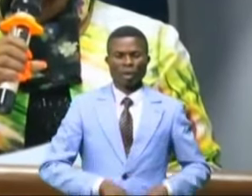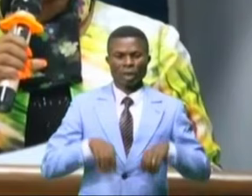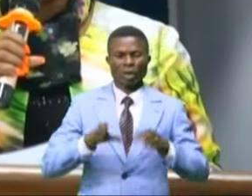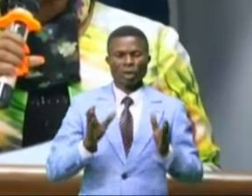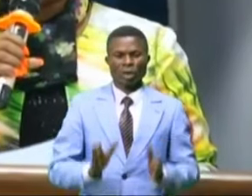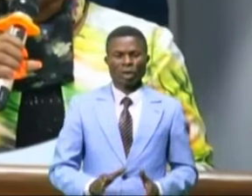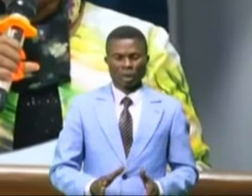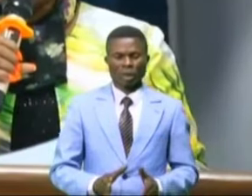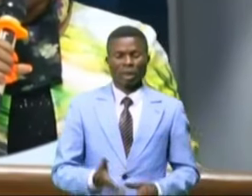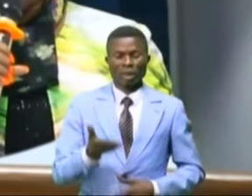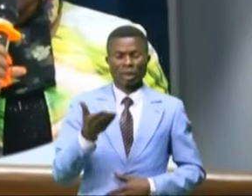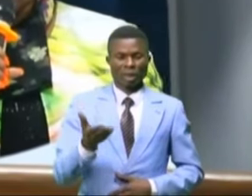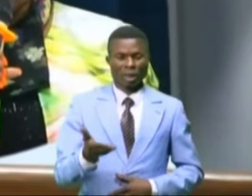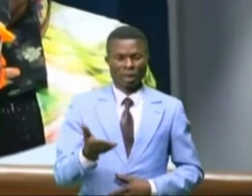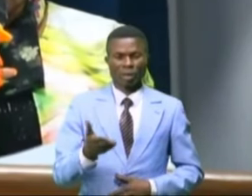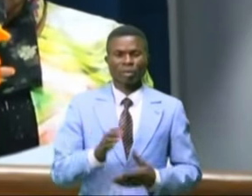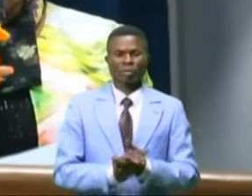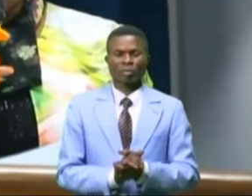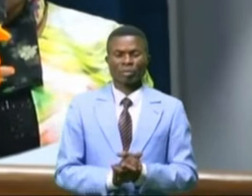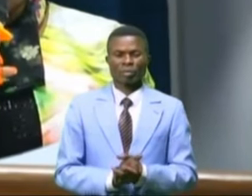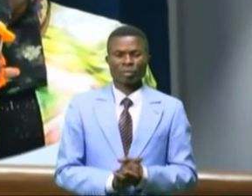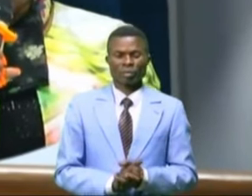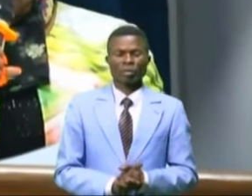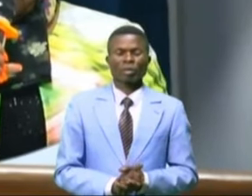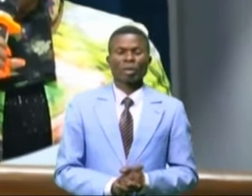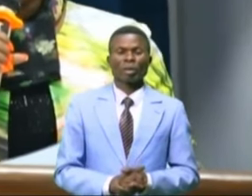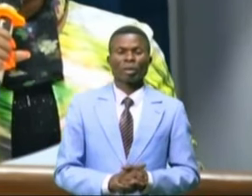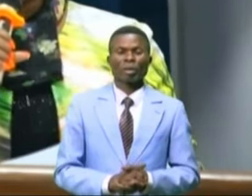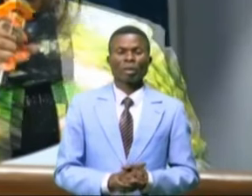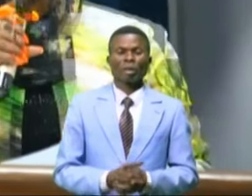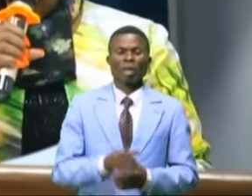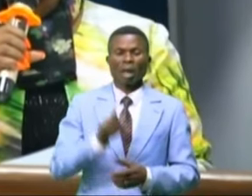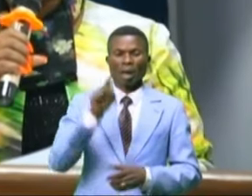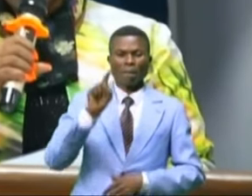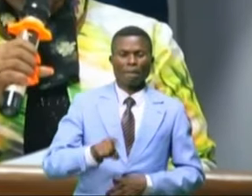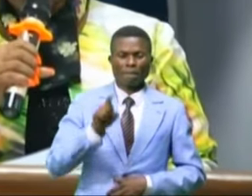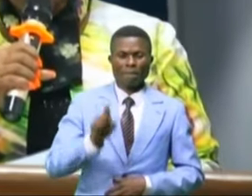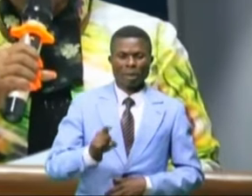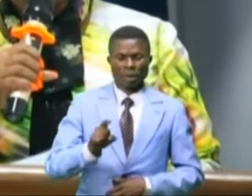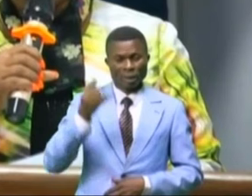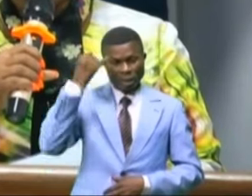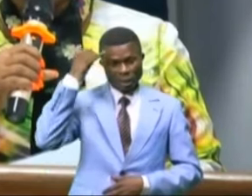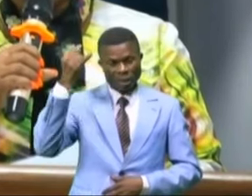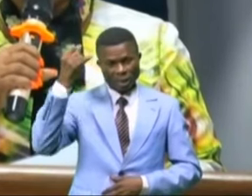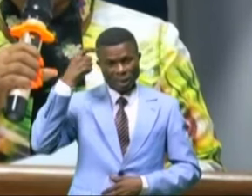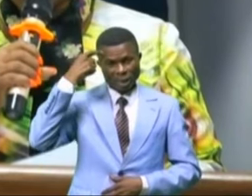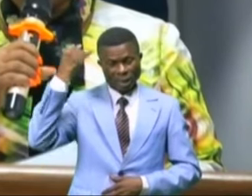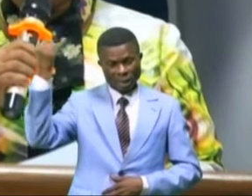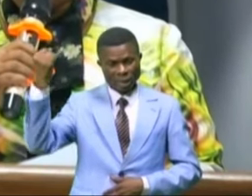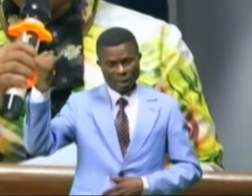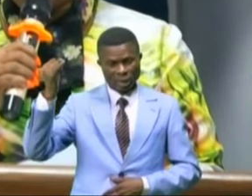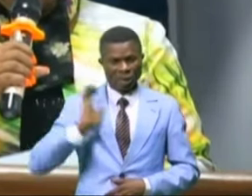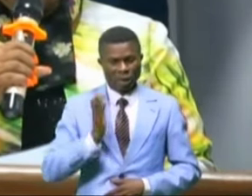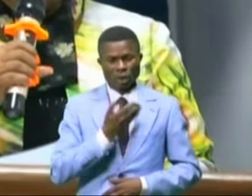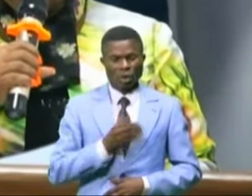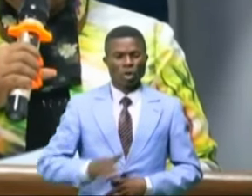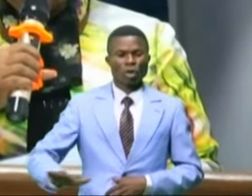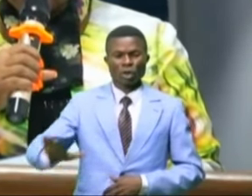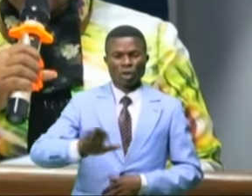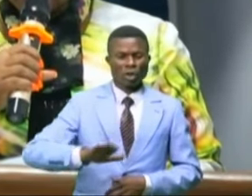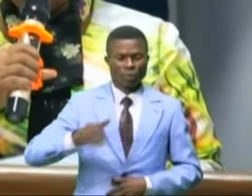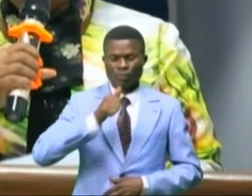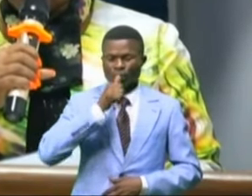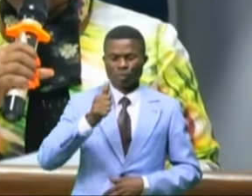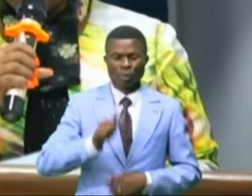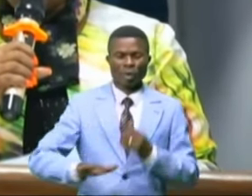son Excellence Félix-Antoine Tshisekedi Tshilombo, en du contexte alarmant de notre cher et beau pays. La